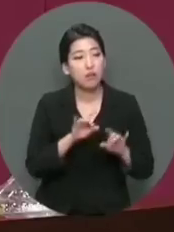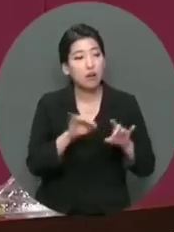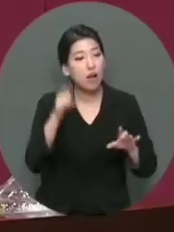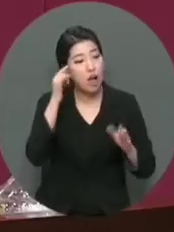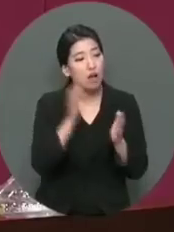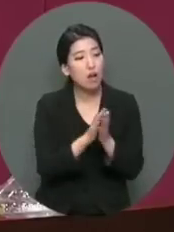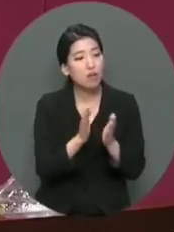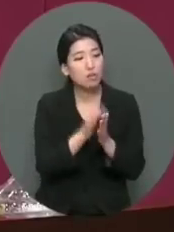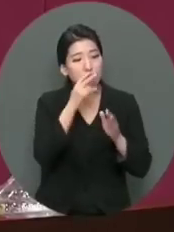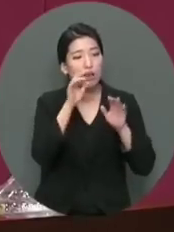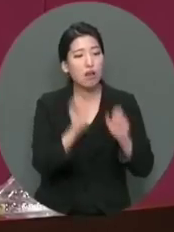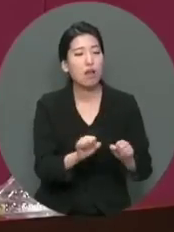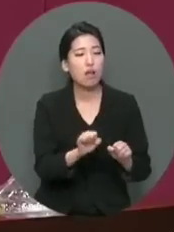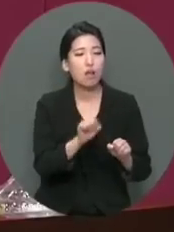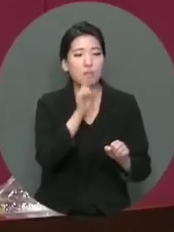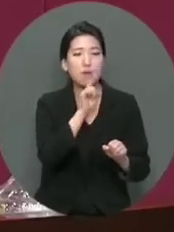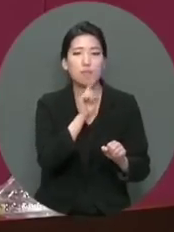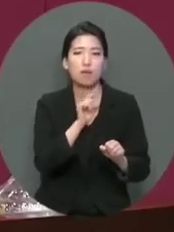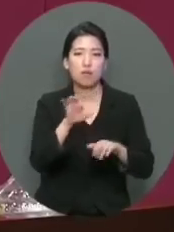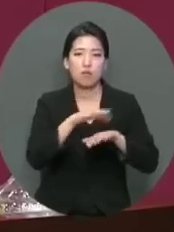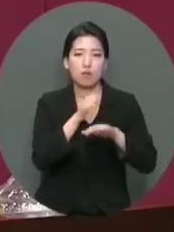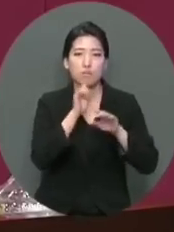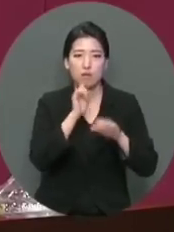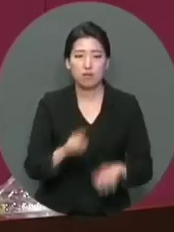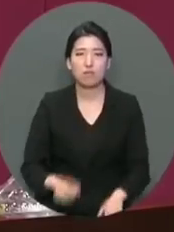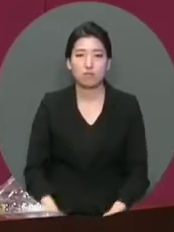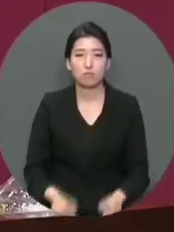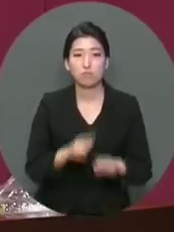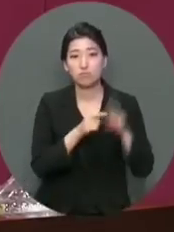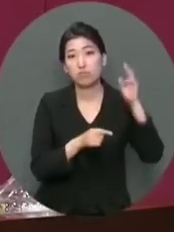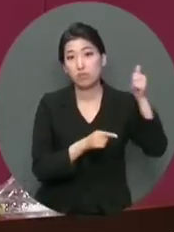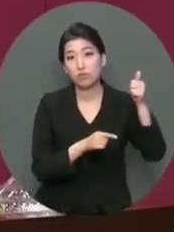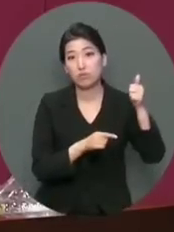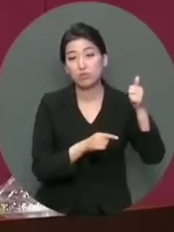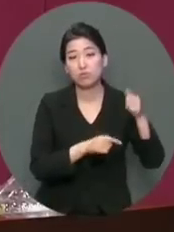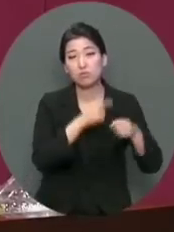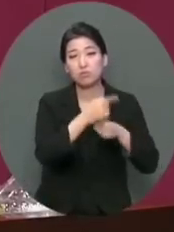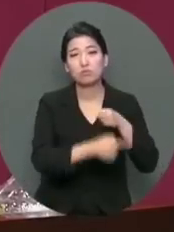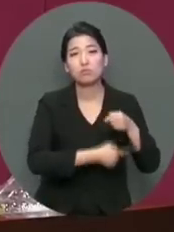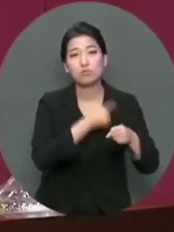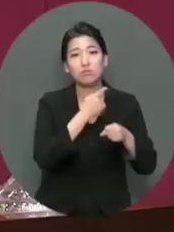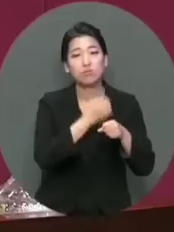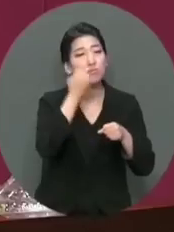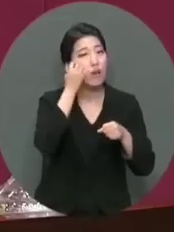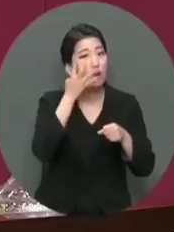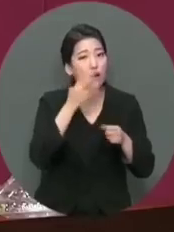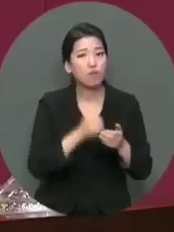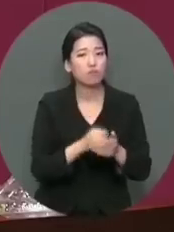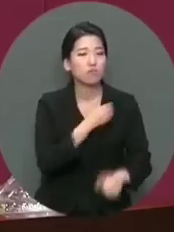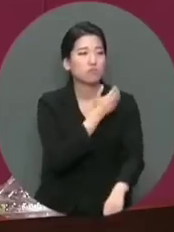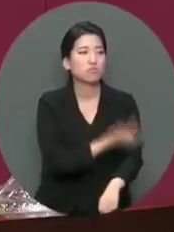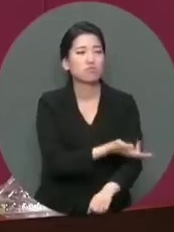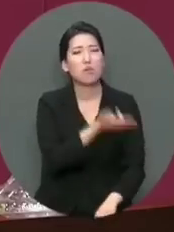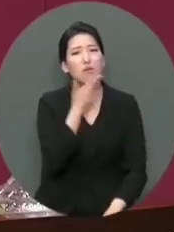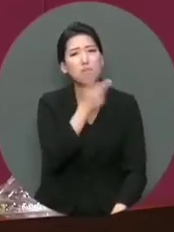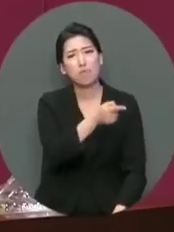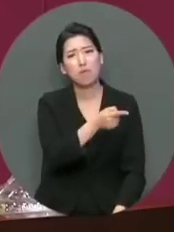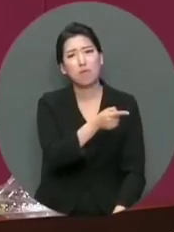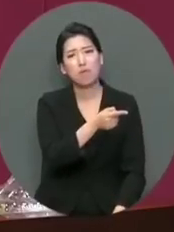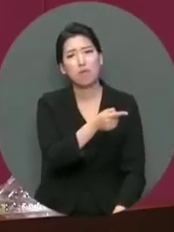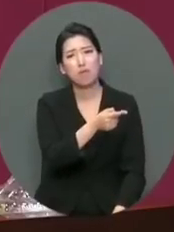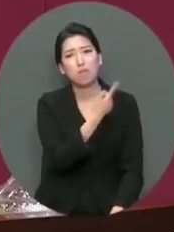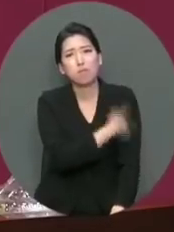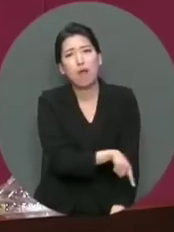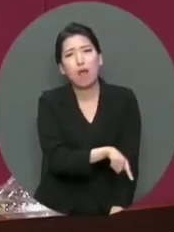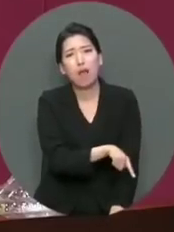각자 도생을 말했습니다. 윤석열 정부 16개월, 무능의 독성까지 더한 대통령을 뽑아 국민